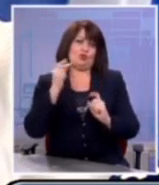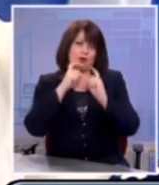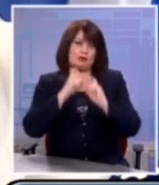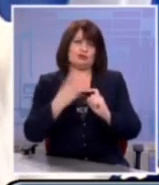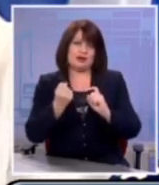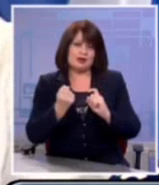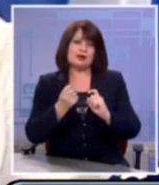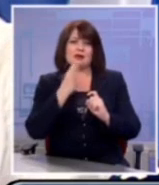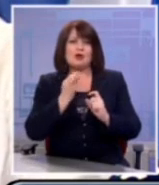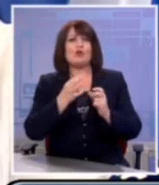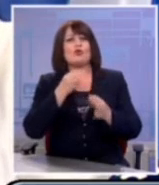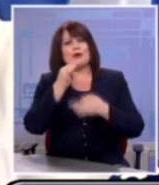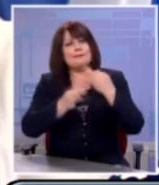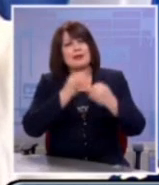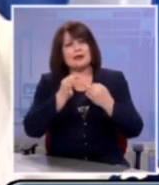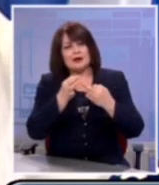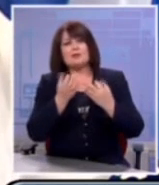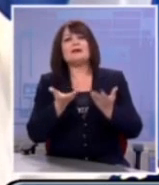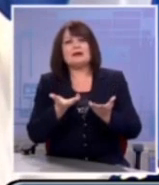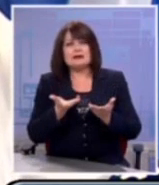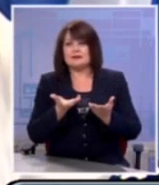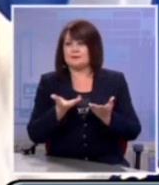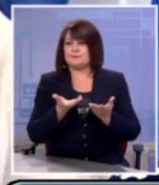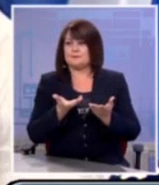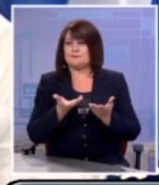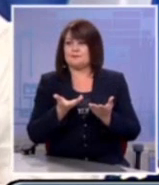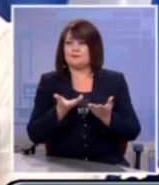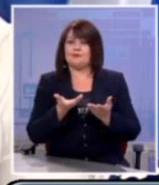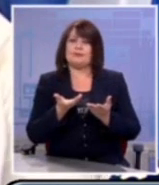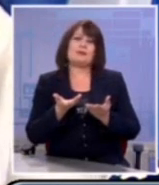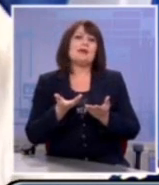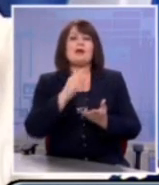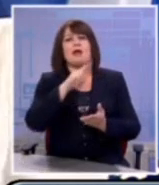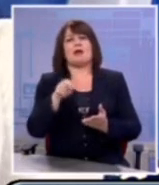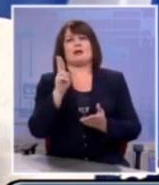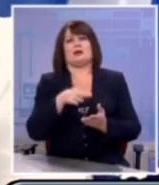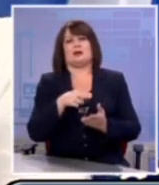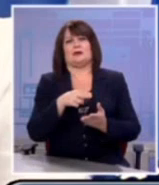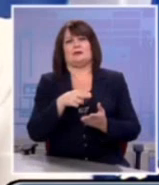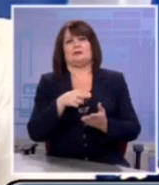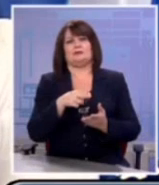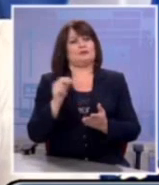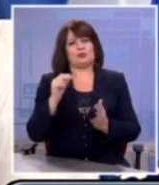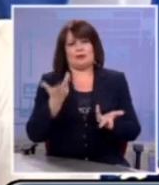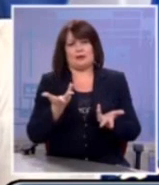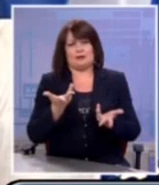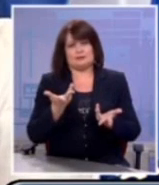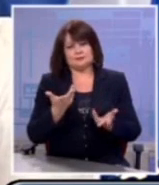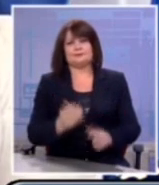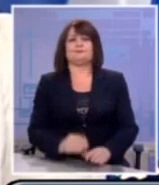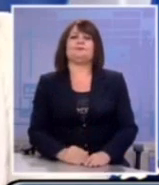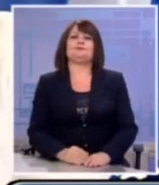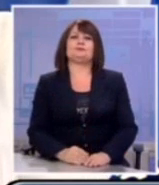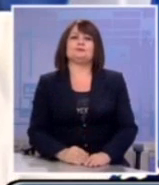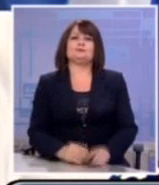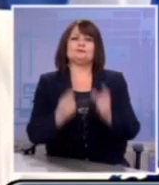ακριβώς διότι τα επιχειρήματα τελικά τίνουν στο ότι είναι άκυρη αυτή η δέσμευση. Η